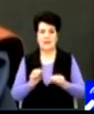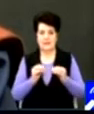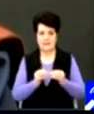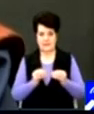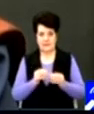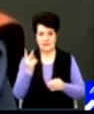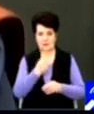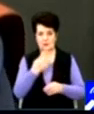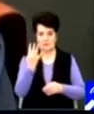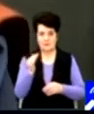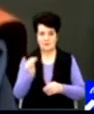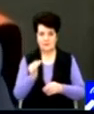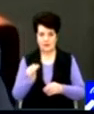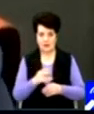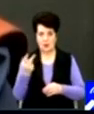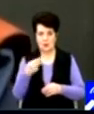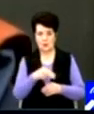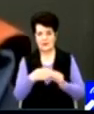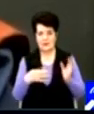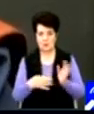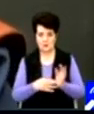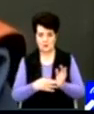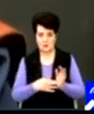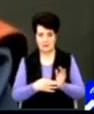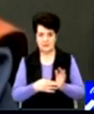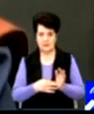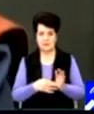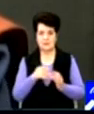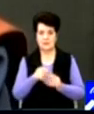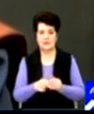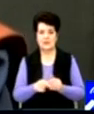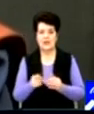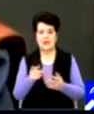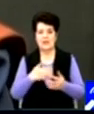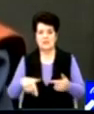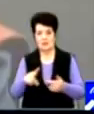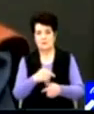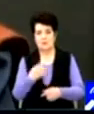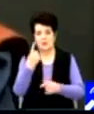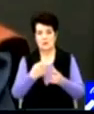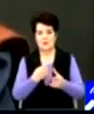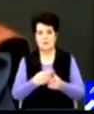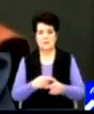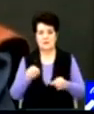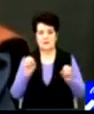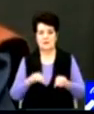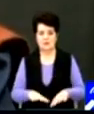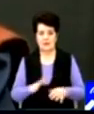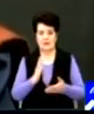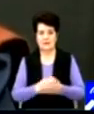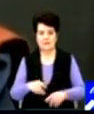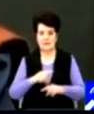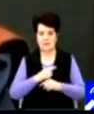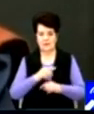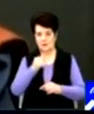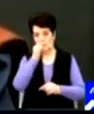10-a din 24 februarie 2019 în circumscripțiile uninominale. Prezenta hotărâre este definitivă,